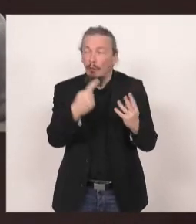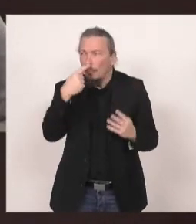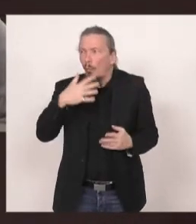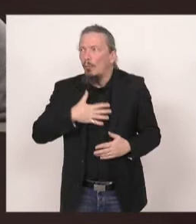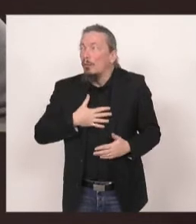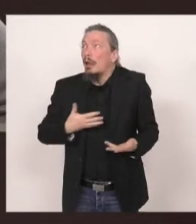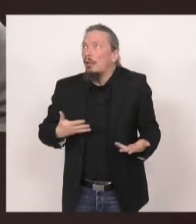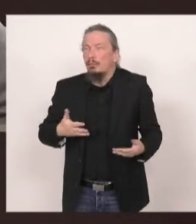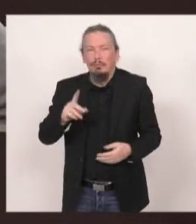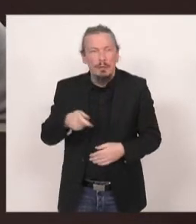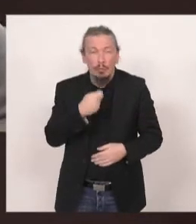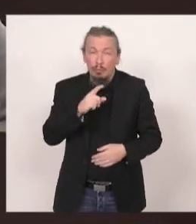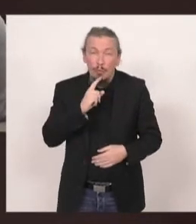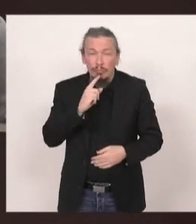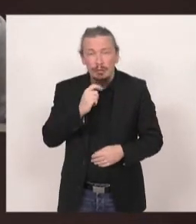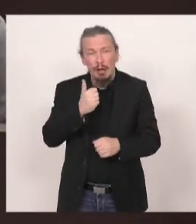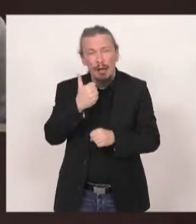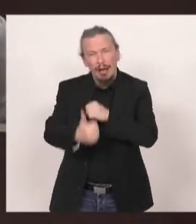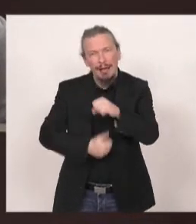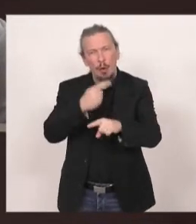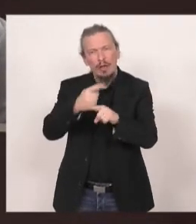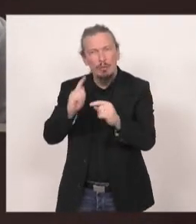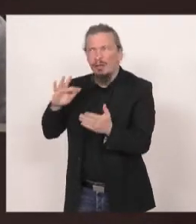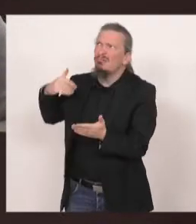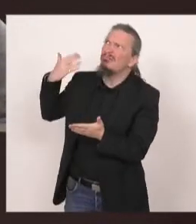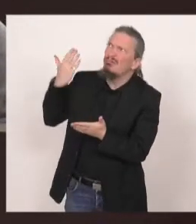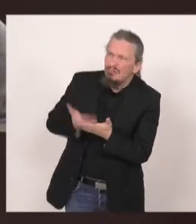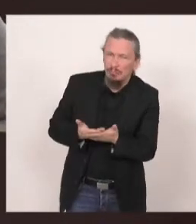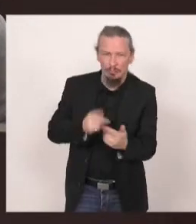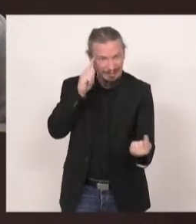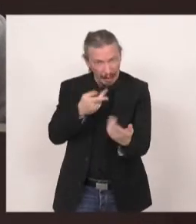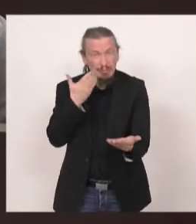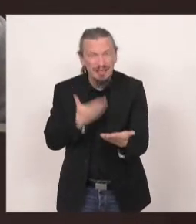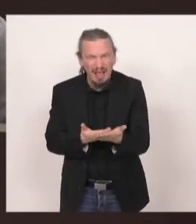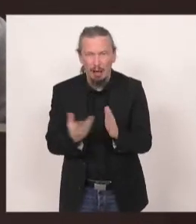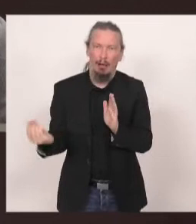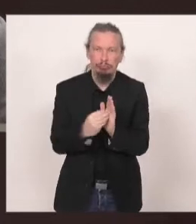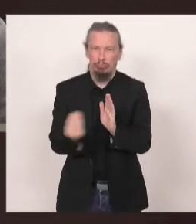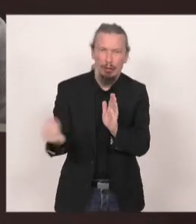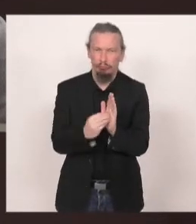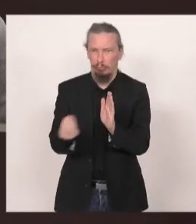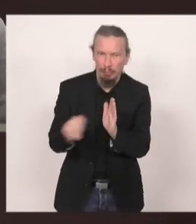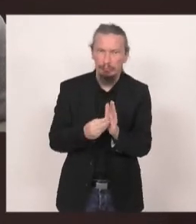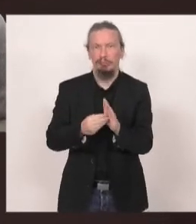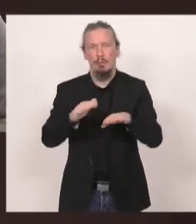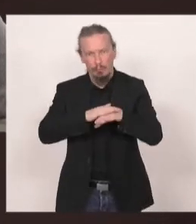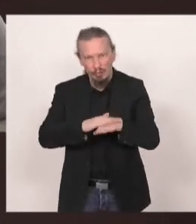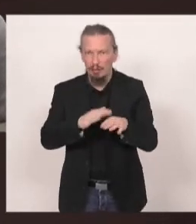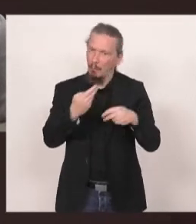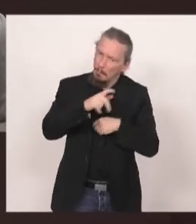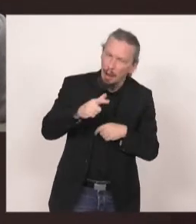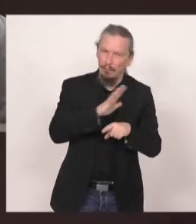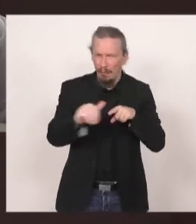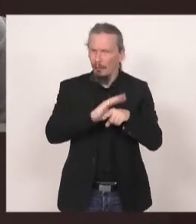que depuis maintenant plus d'1 an et demi, ces questions-là ont été abordées dans nos conseils métropolitains, dans nos politiques